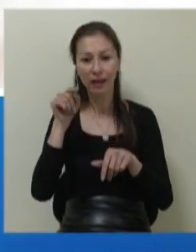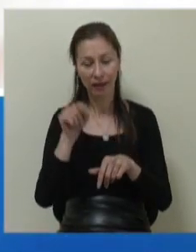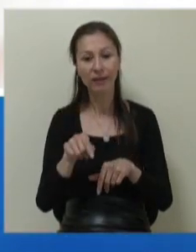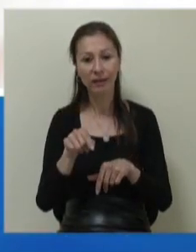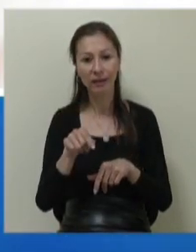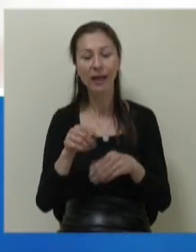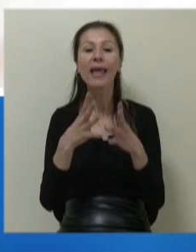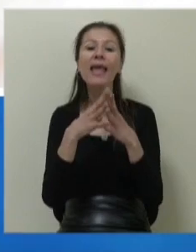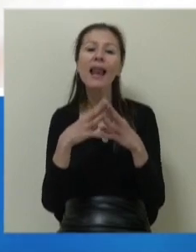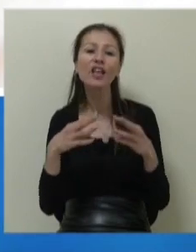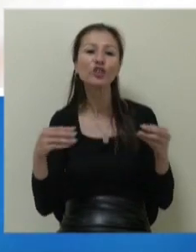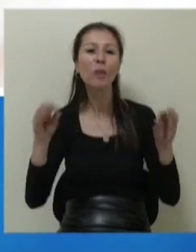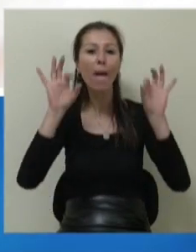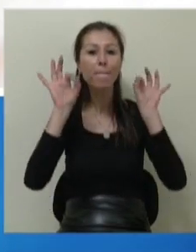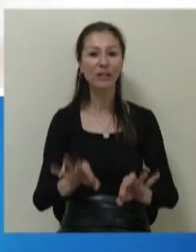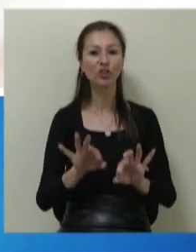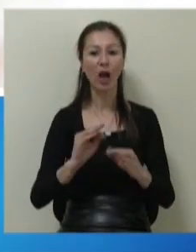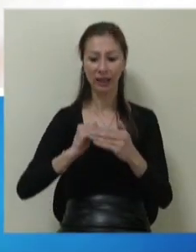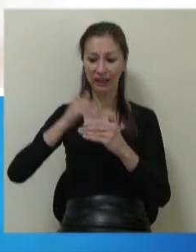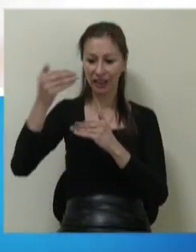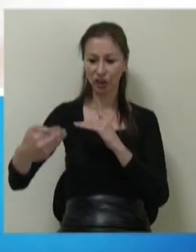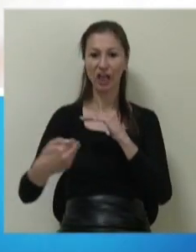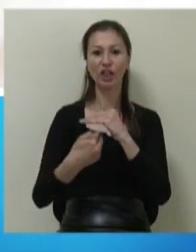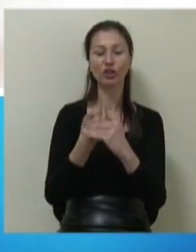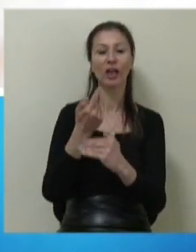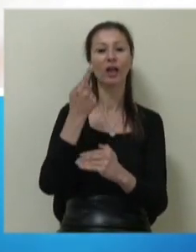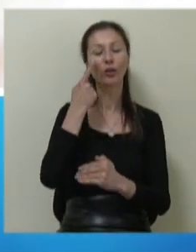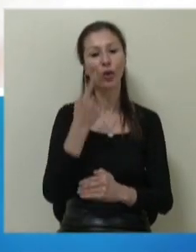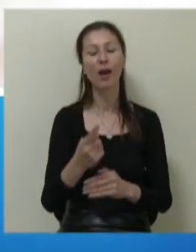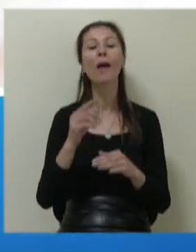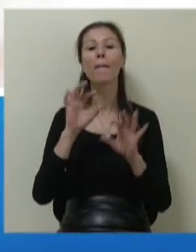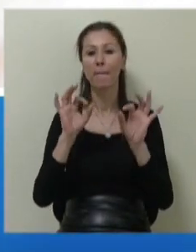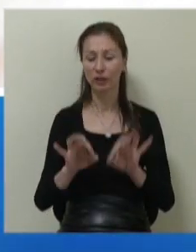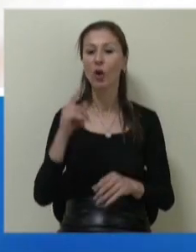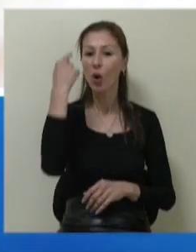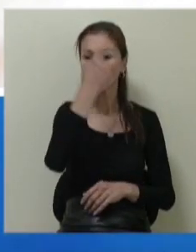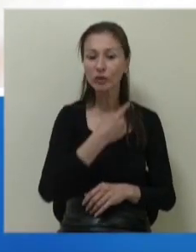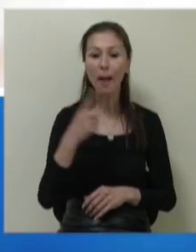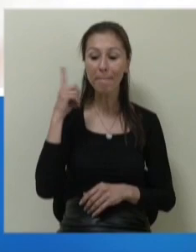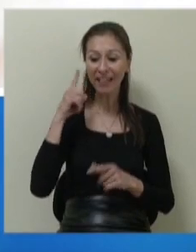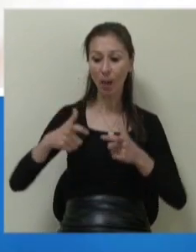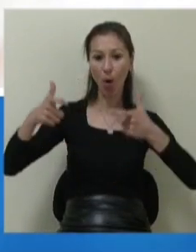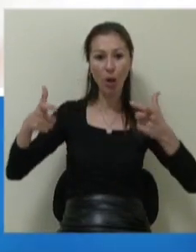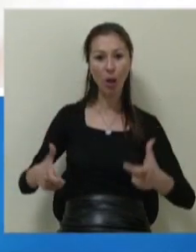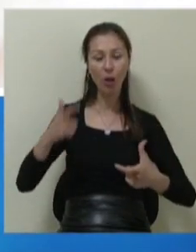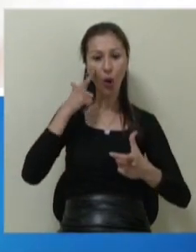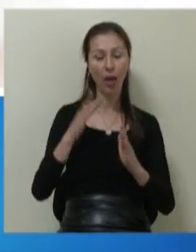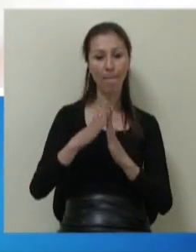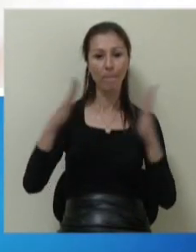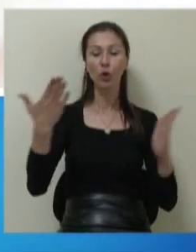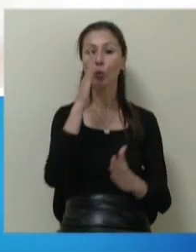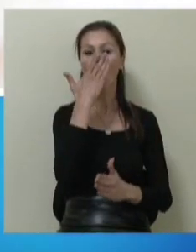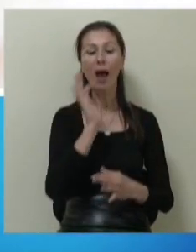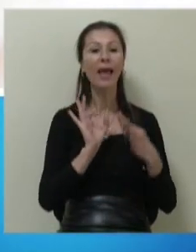yara iyileşmeye başlayacak. Dışarıdan içeriye doğru iyileşmeye başlayacak. Dolayısıyla metropol tasarımlarının